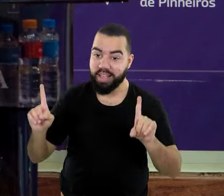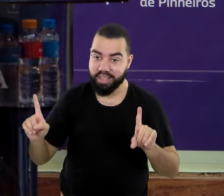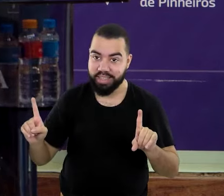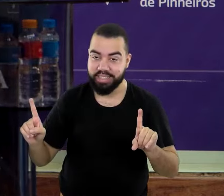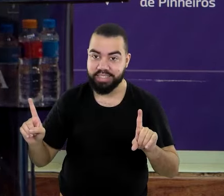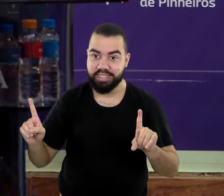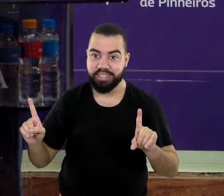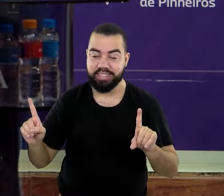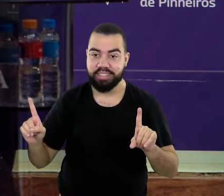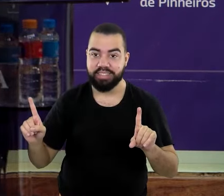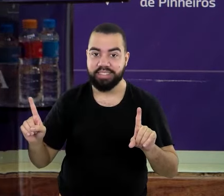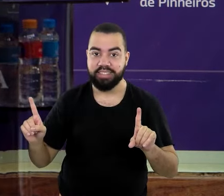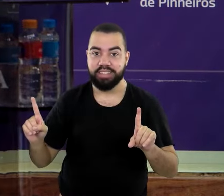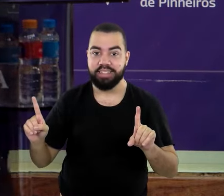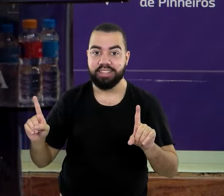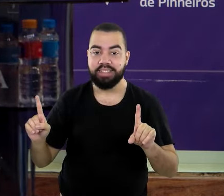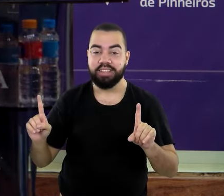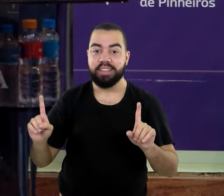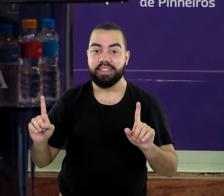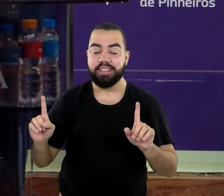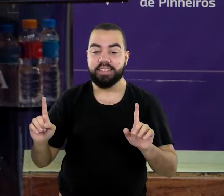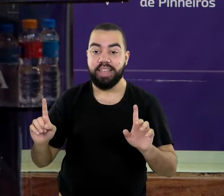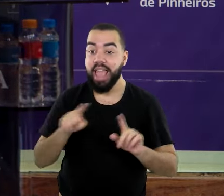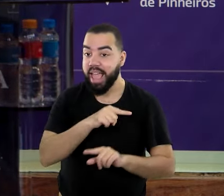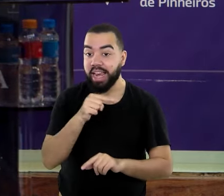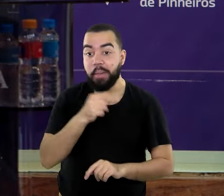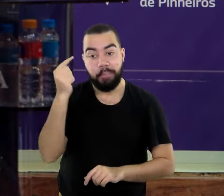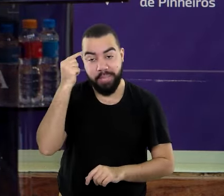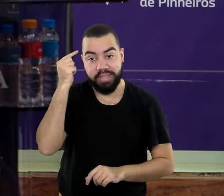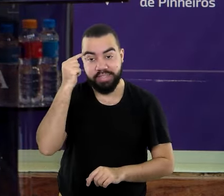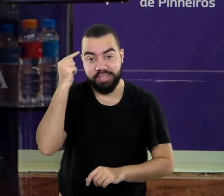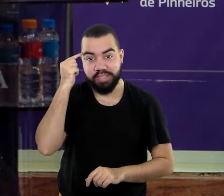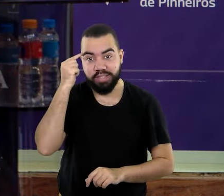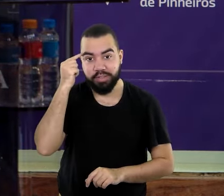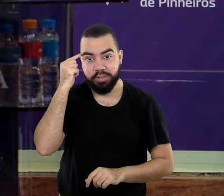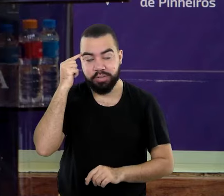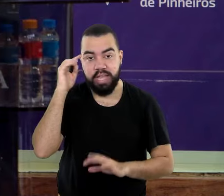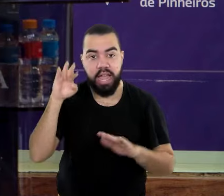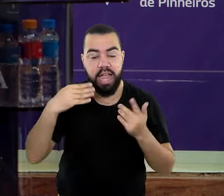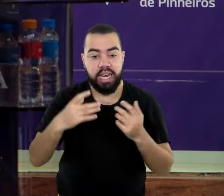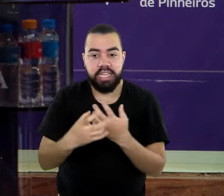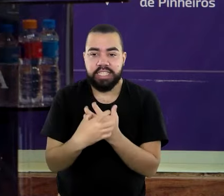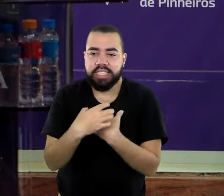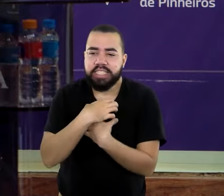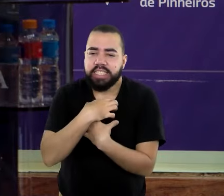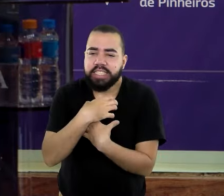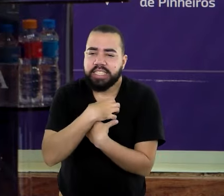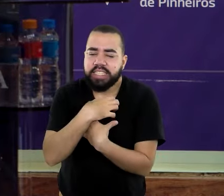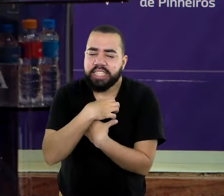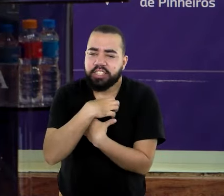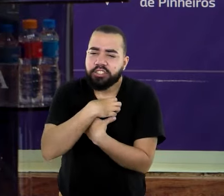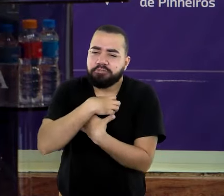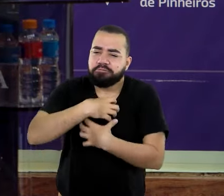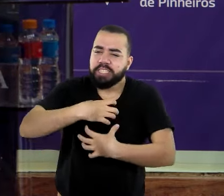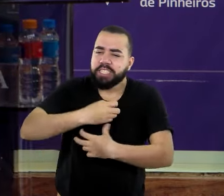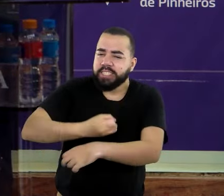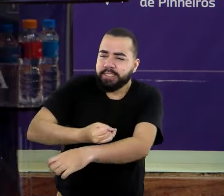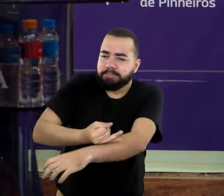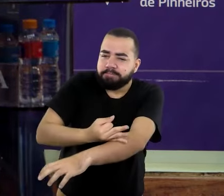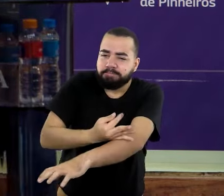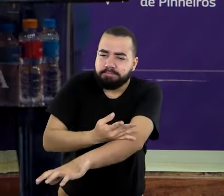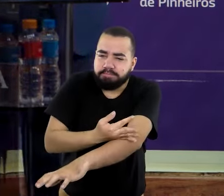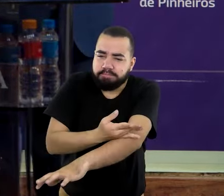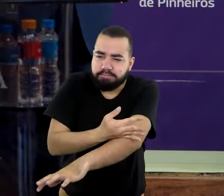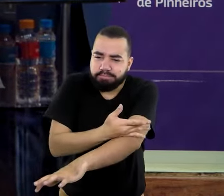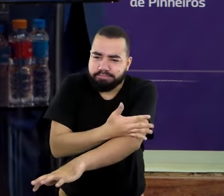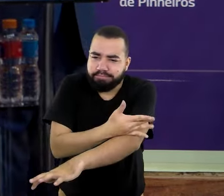따뜻한 바람이 불어오더는 거예요. E enquanto ela pensava assim, de repente ela sentiu uma brisa bem confortável na vida dela.